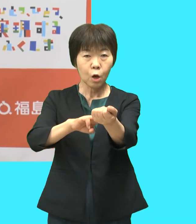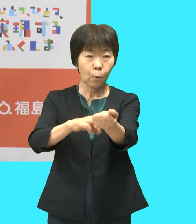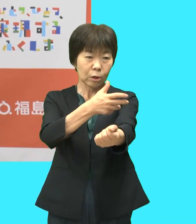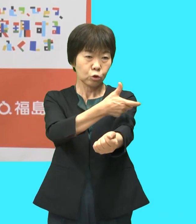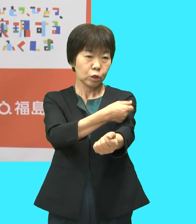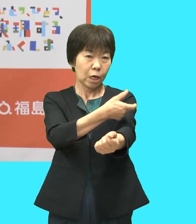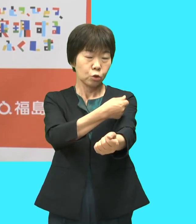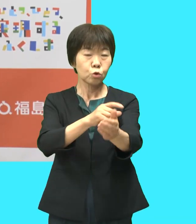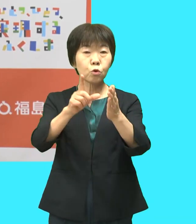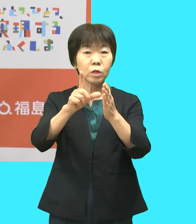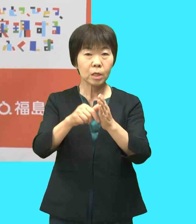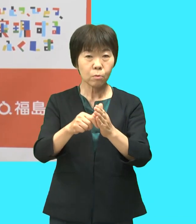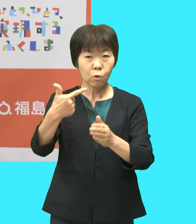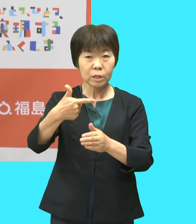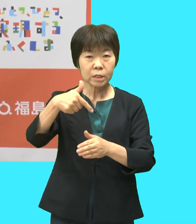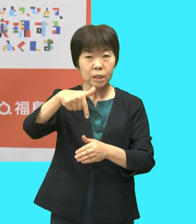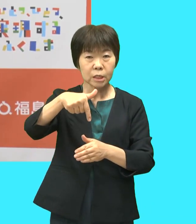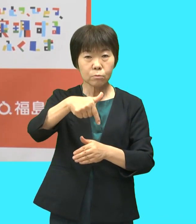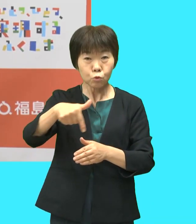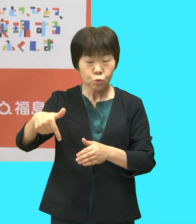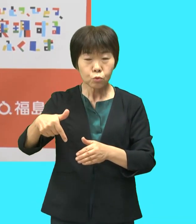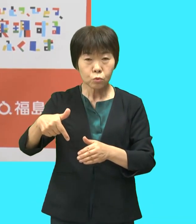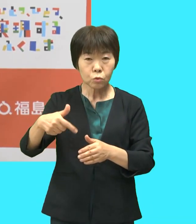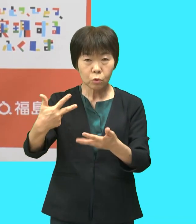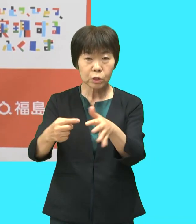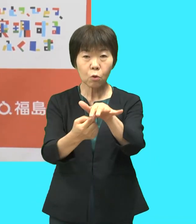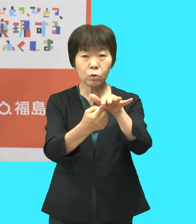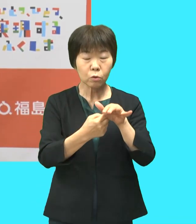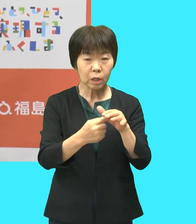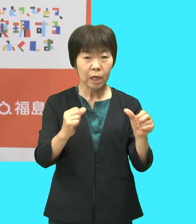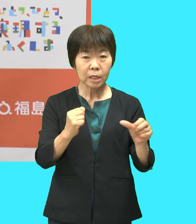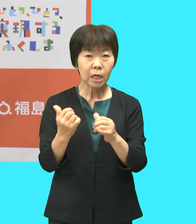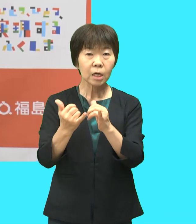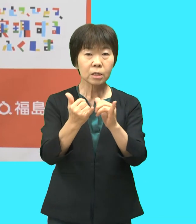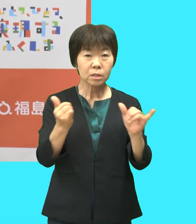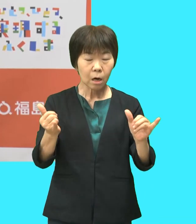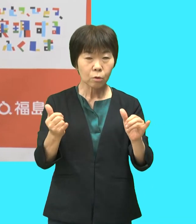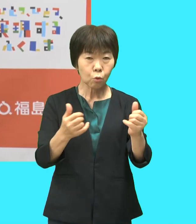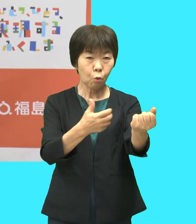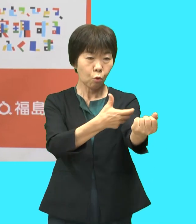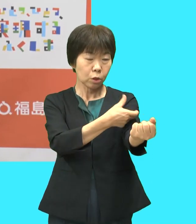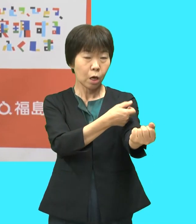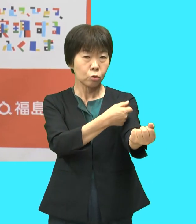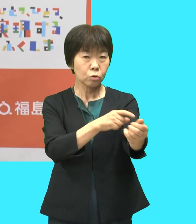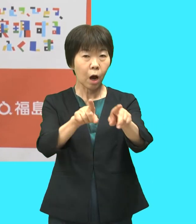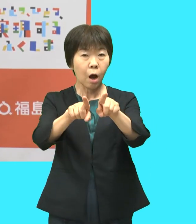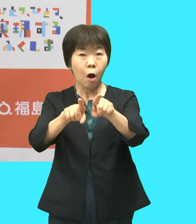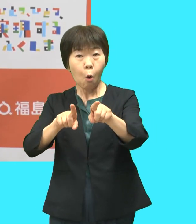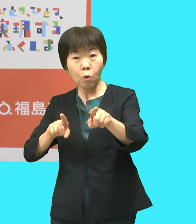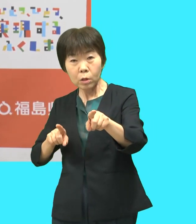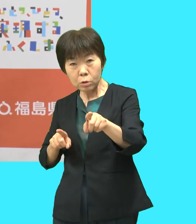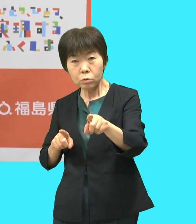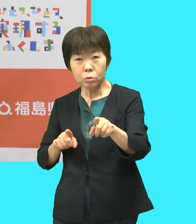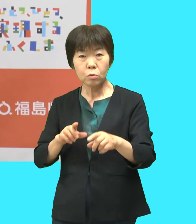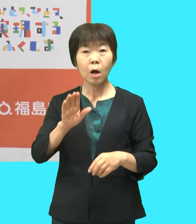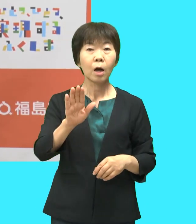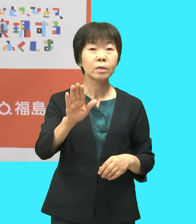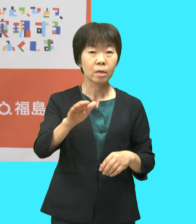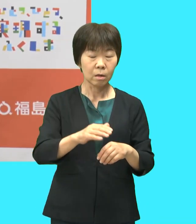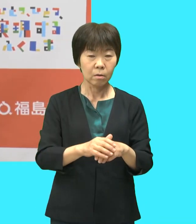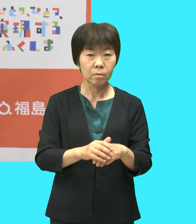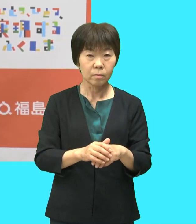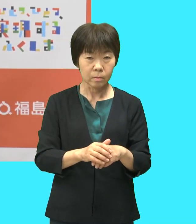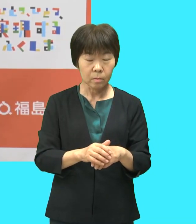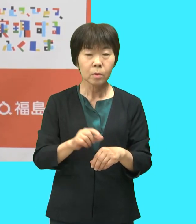にも一部の市町村でその避難者の方への接種が後回しになるケースありましたが、そ